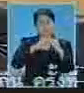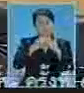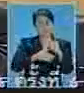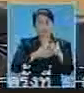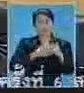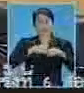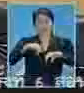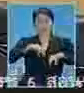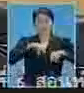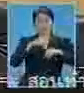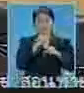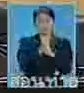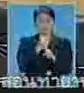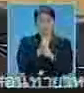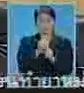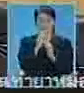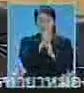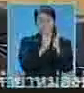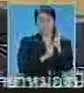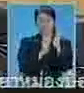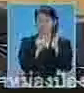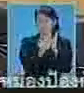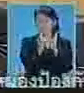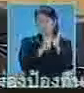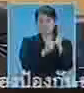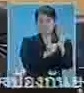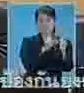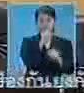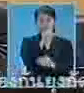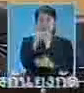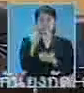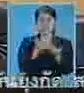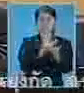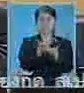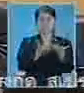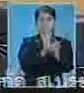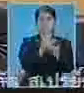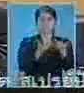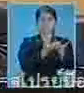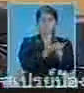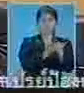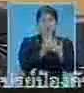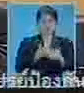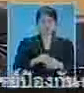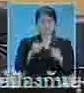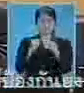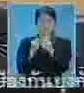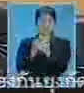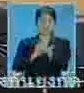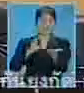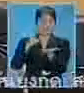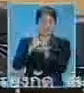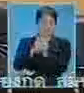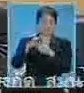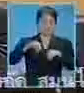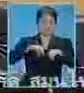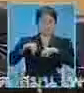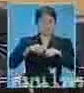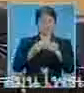การเพื่อจะเสนอกฎหมายใหม่ให้ผ่านสภาโดยเร็วและนอกจากนั้น ก็ได้จัดสรรเม็ดเงินงบประมาณ